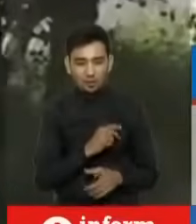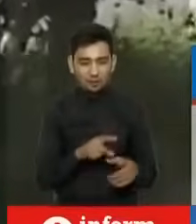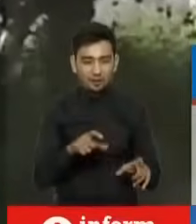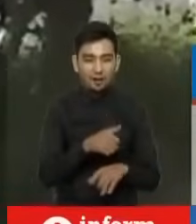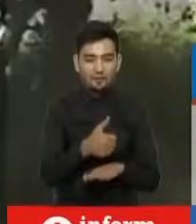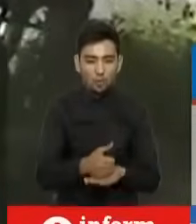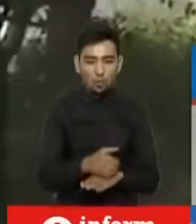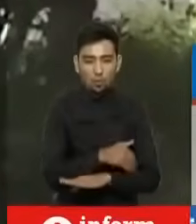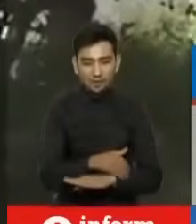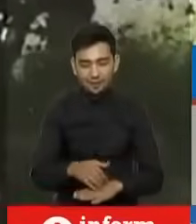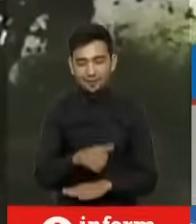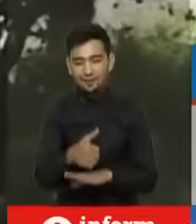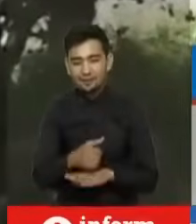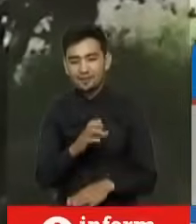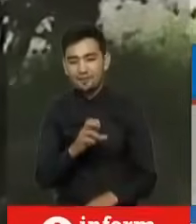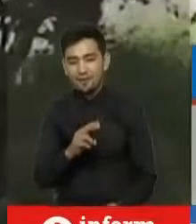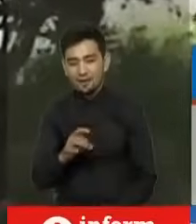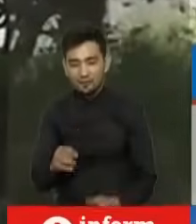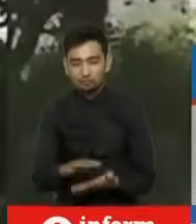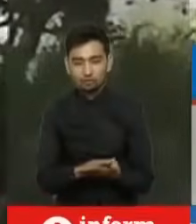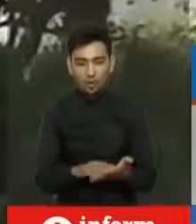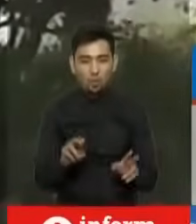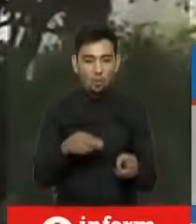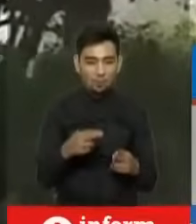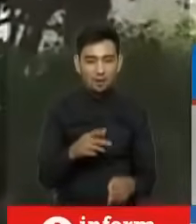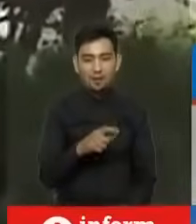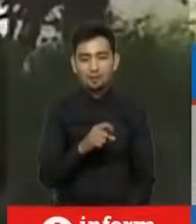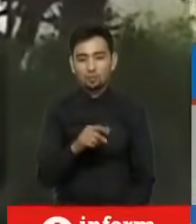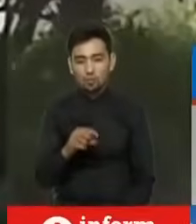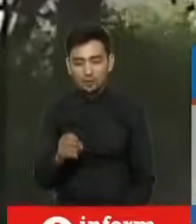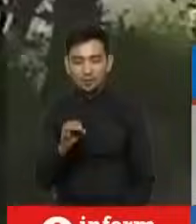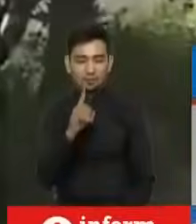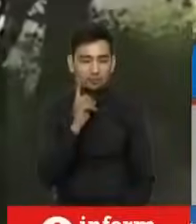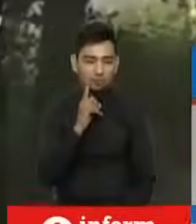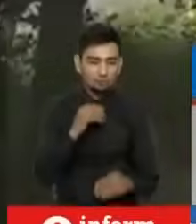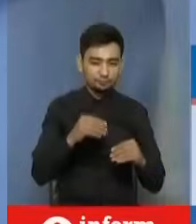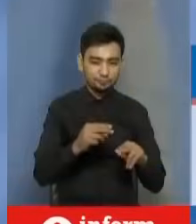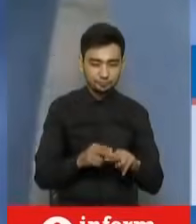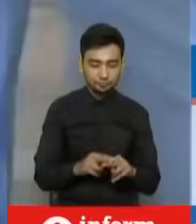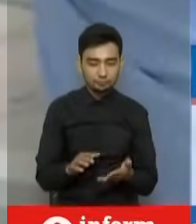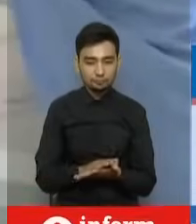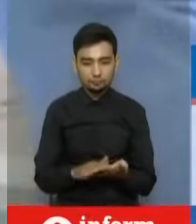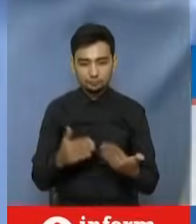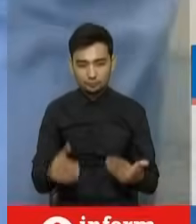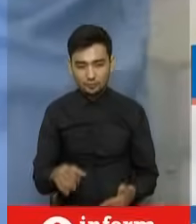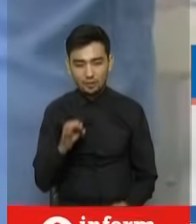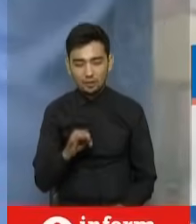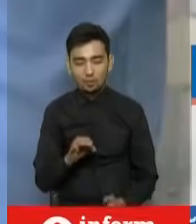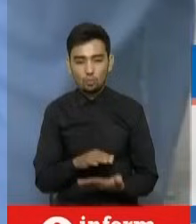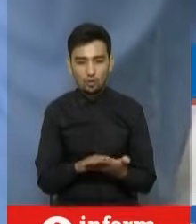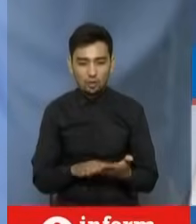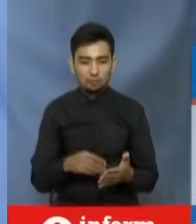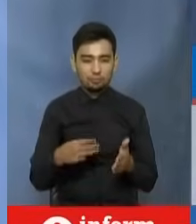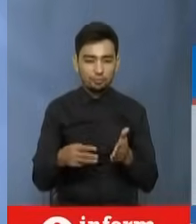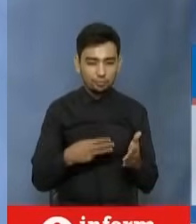улицы, дворы и скверы, привели в порядок клумбы, газоны и зеленые насаждения. Трудовые коллективы провели уборку,